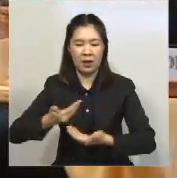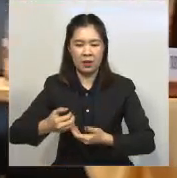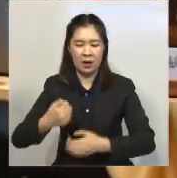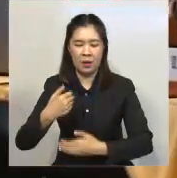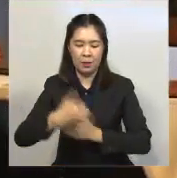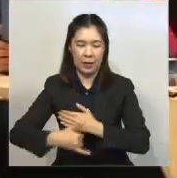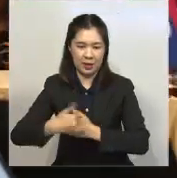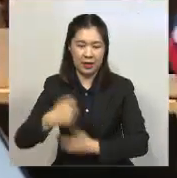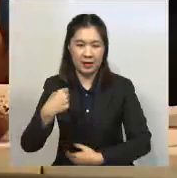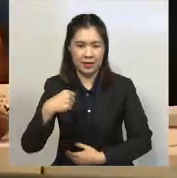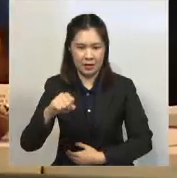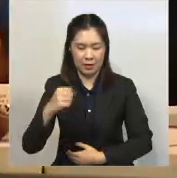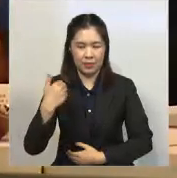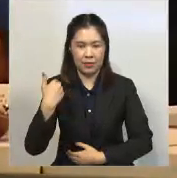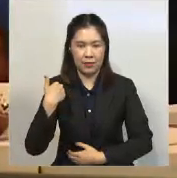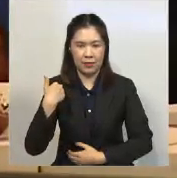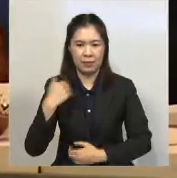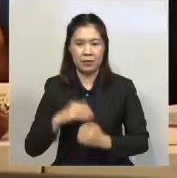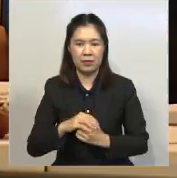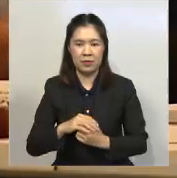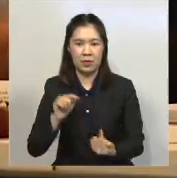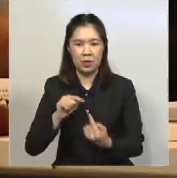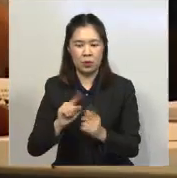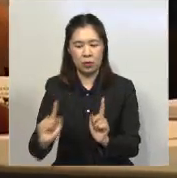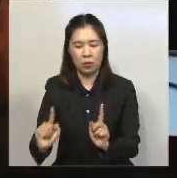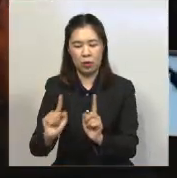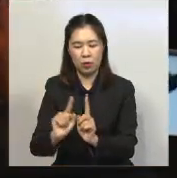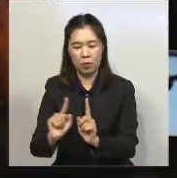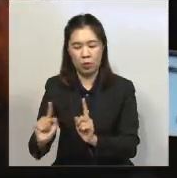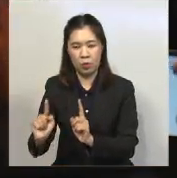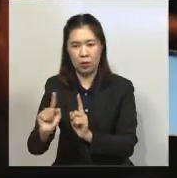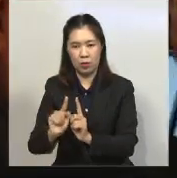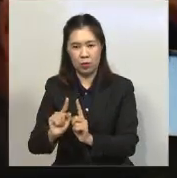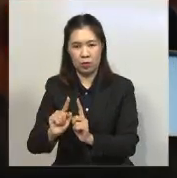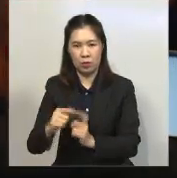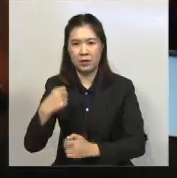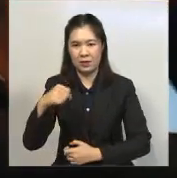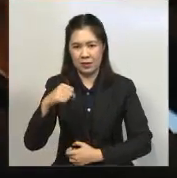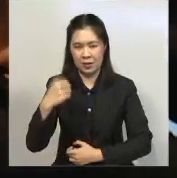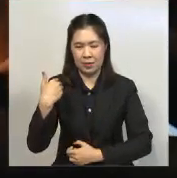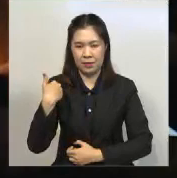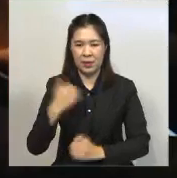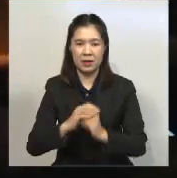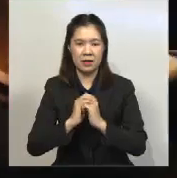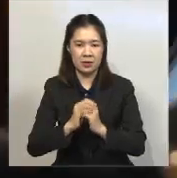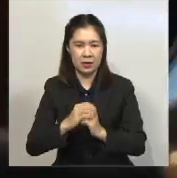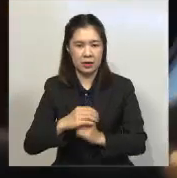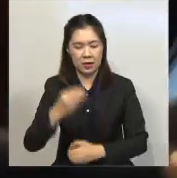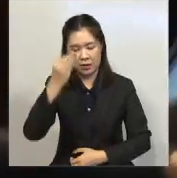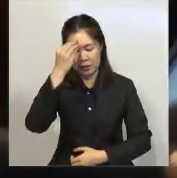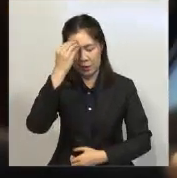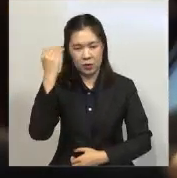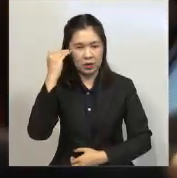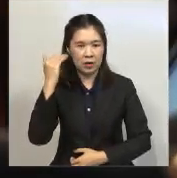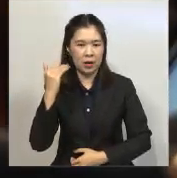ทศกับรัฐมนตรีการค้าของประเทศคู่เจรจา10ประเทศแบบแยกรายประเทศได้แก่จีนญี่ปุ่นเกาหลี